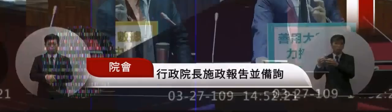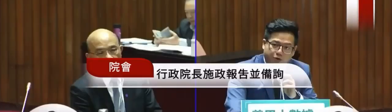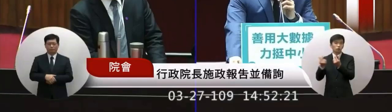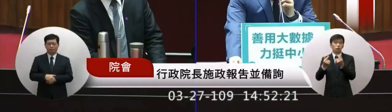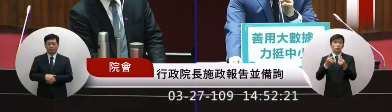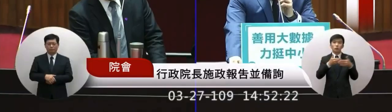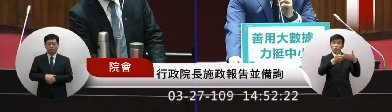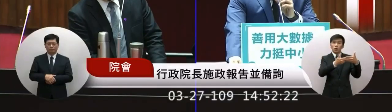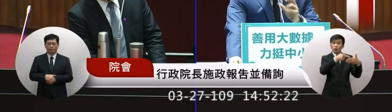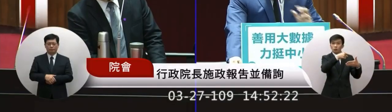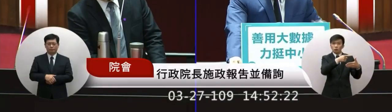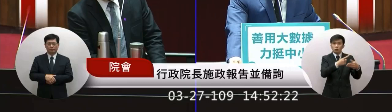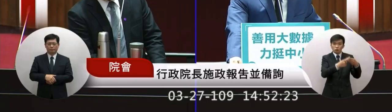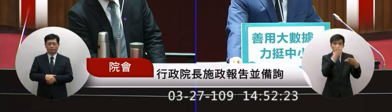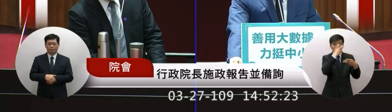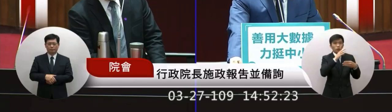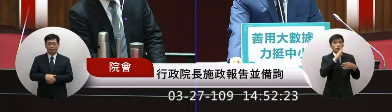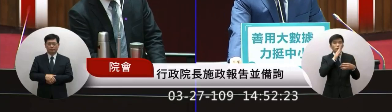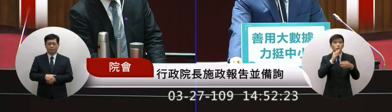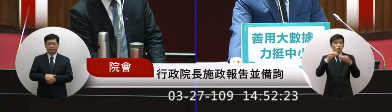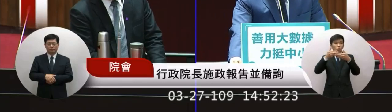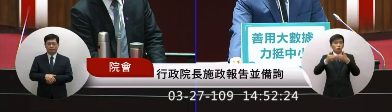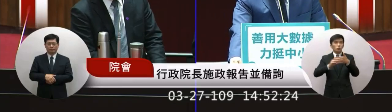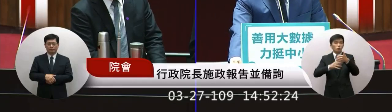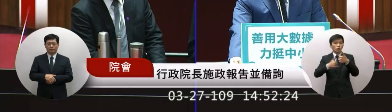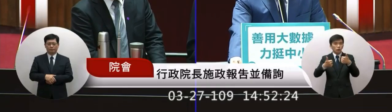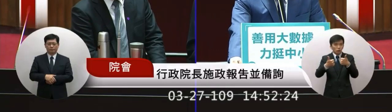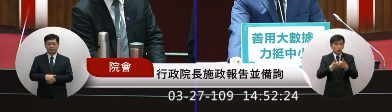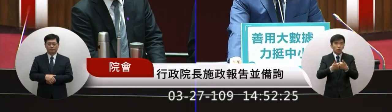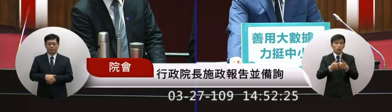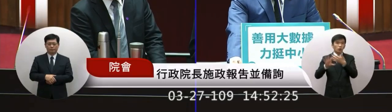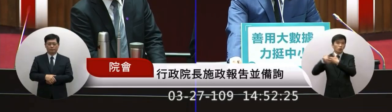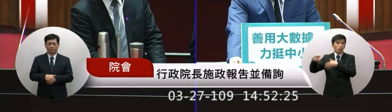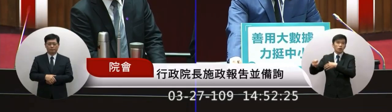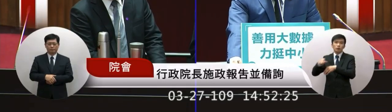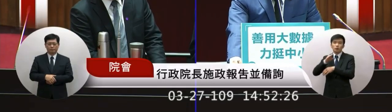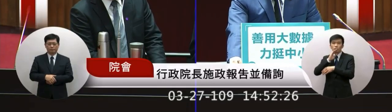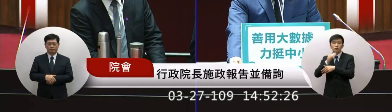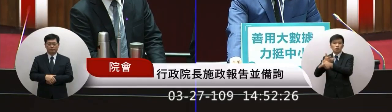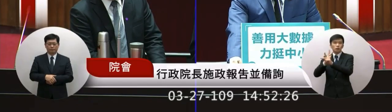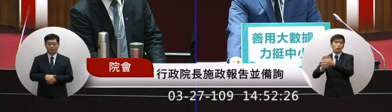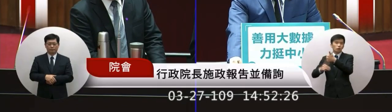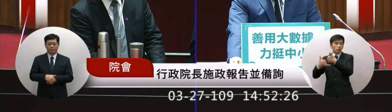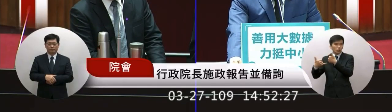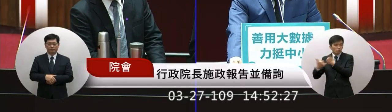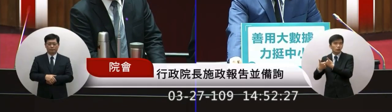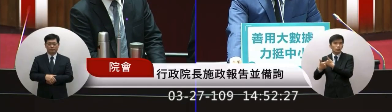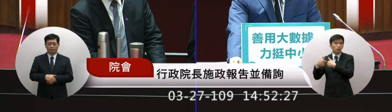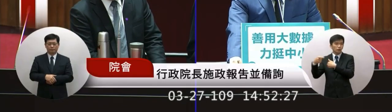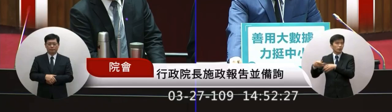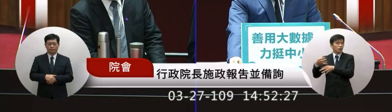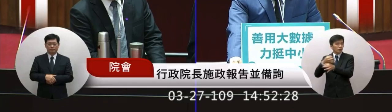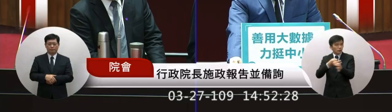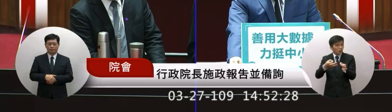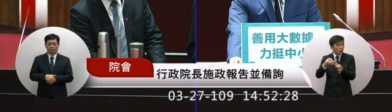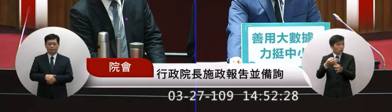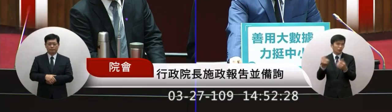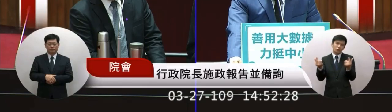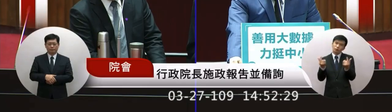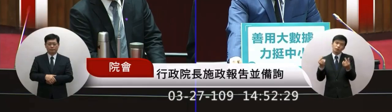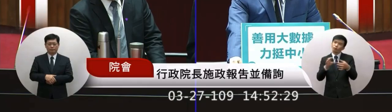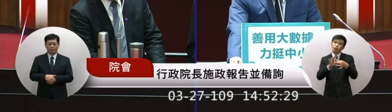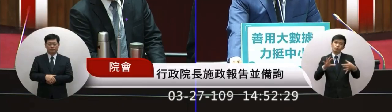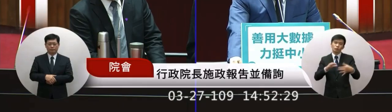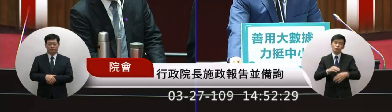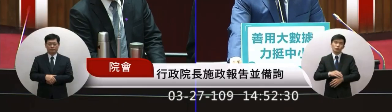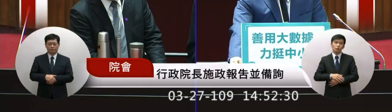于陆委会管理啦吼，啊，咱海外台商是属于侨委会，啊，这层级敢那甲经济的部分都较无相关哦。这个部